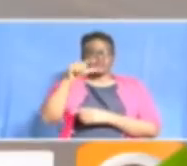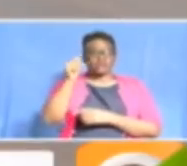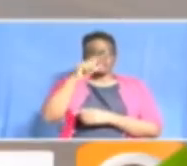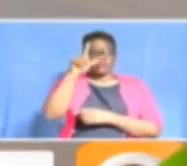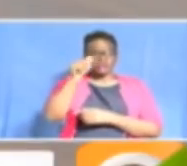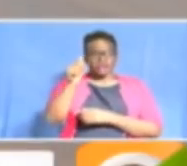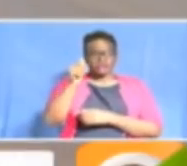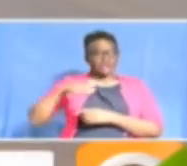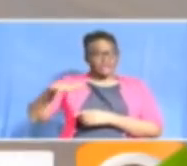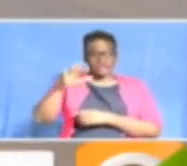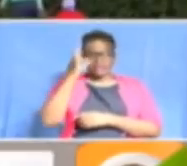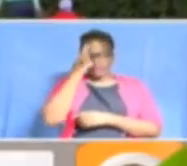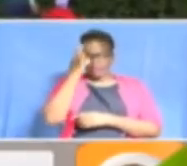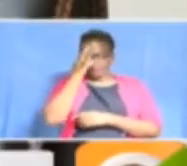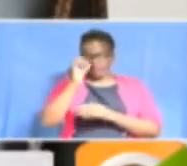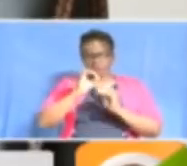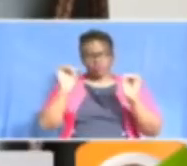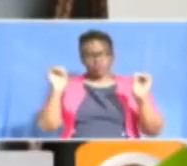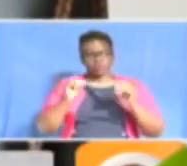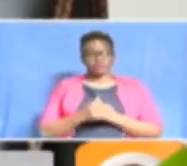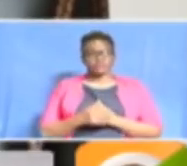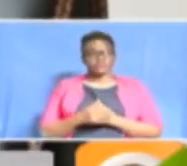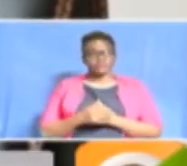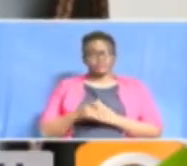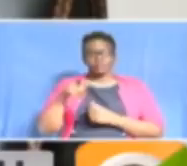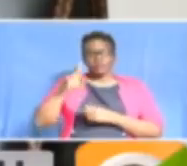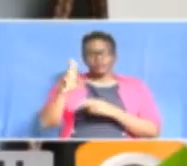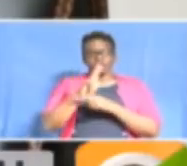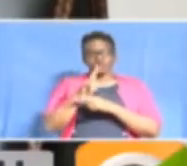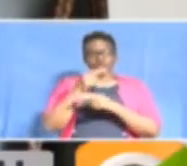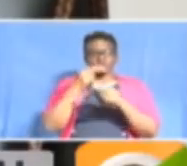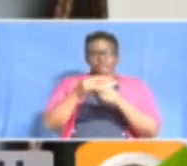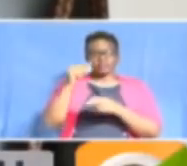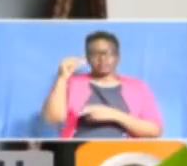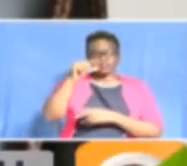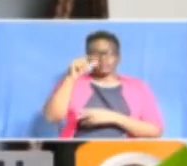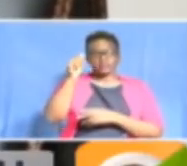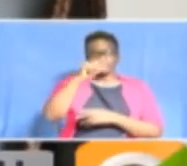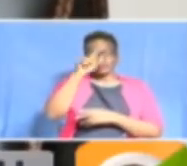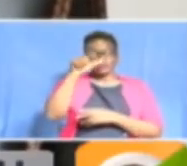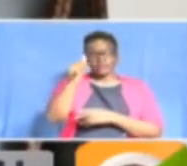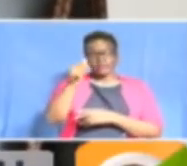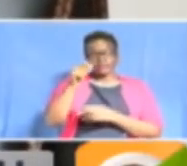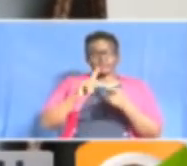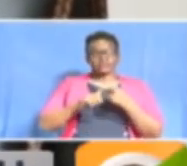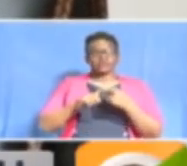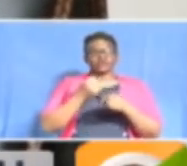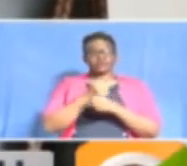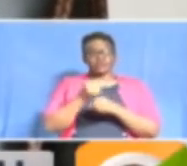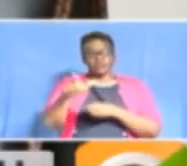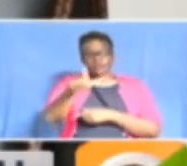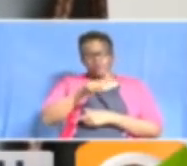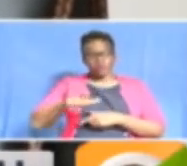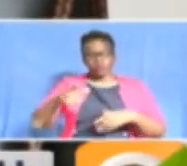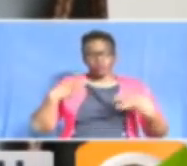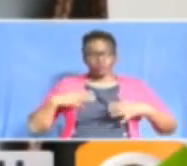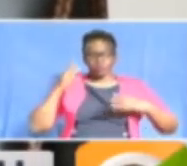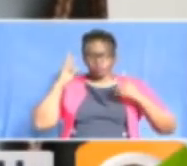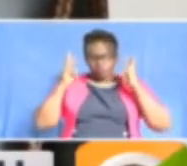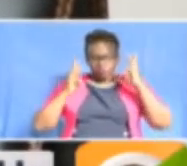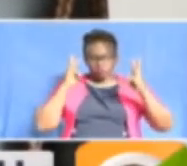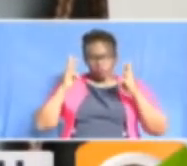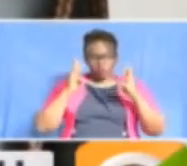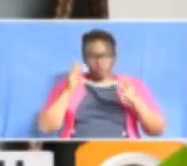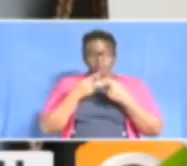Nyeri. Rather they were using the Gaza name to intimidate the locals, but